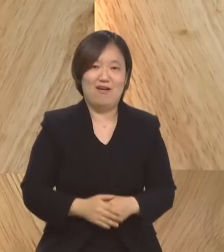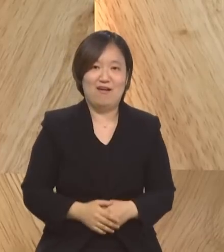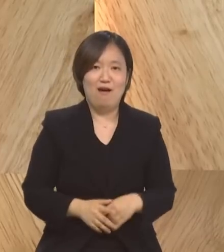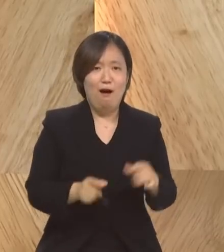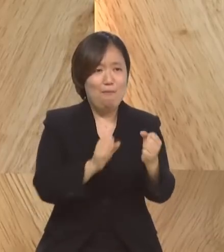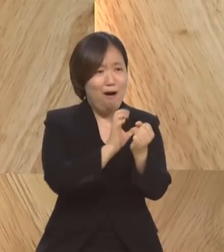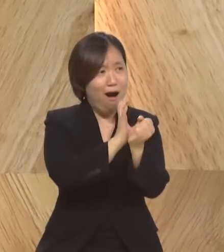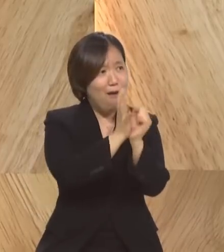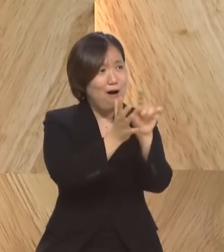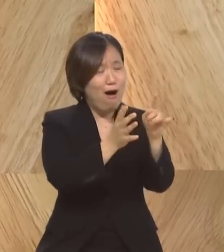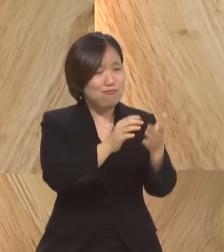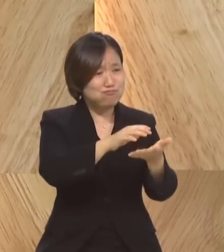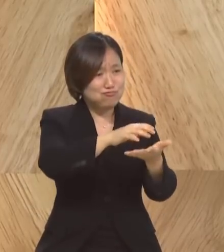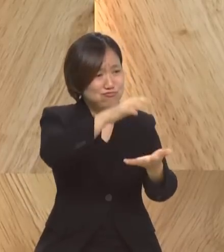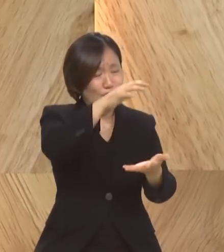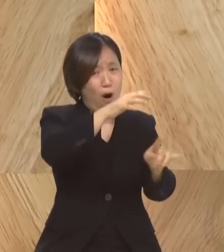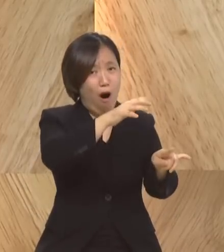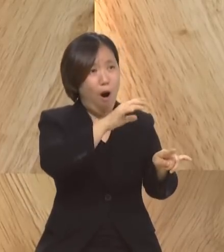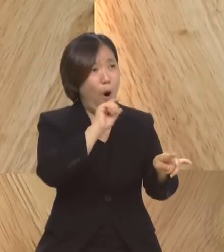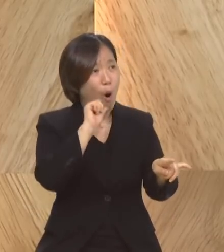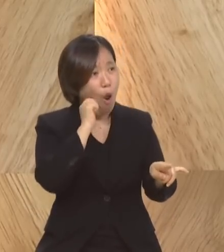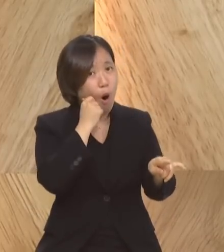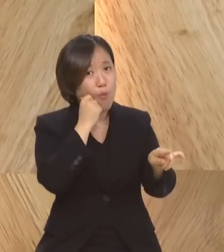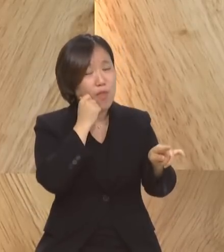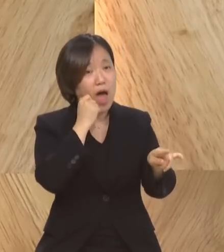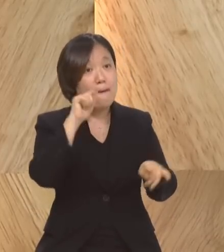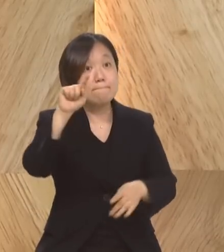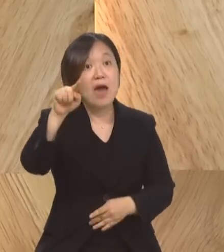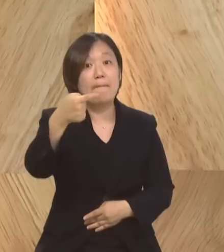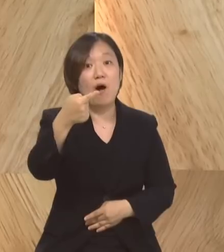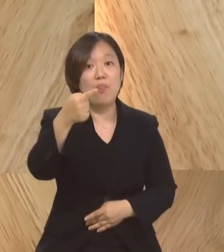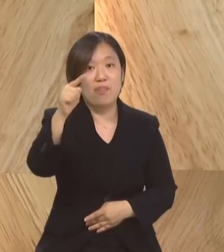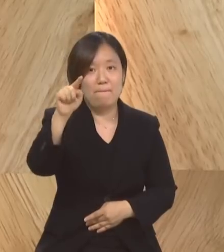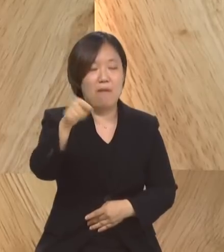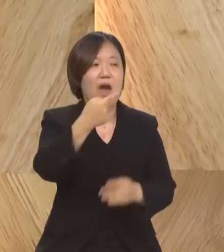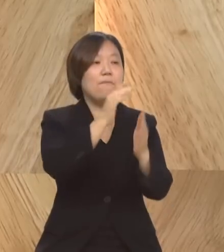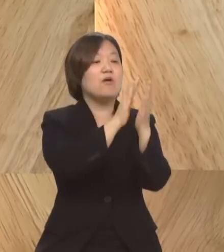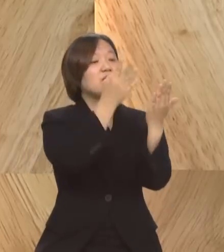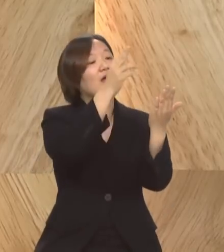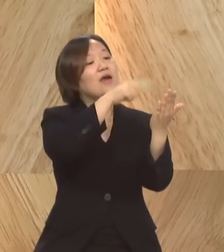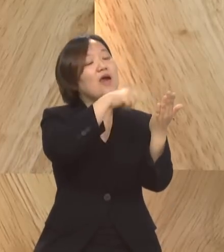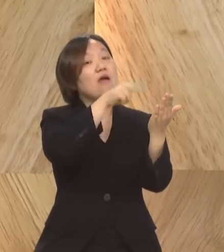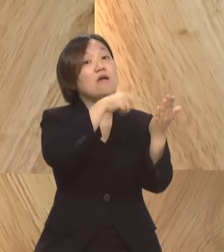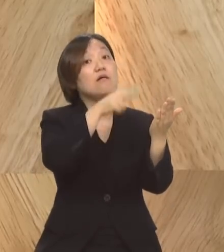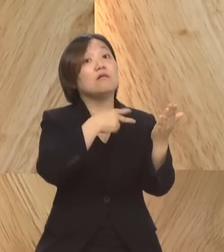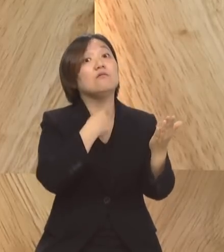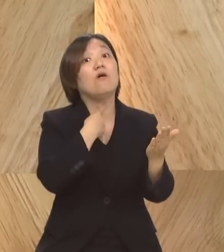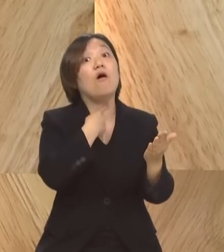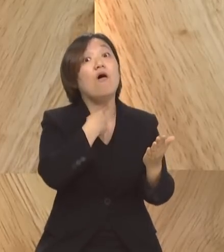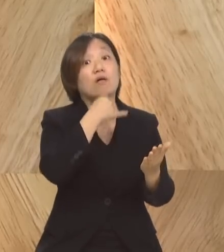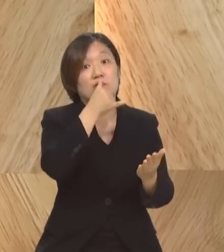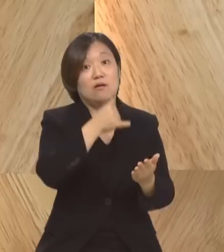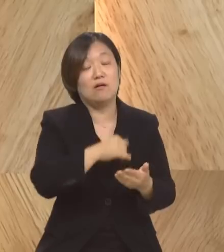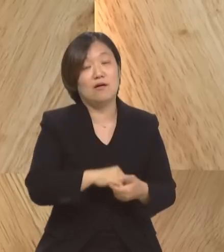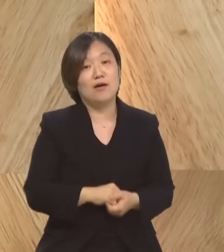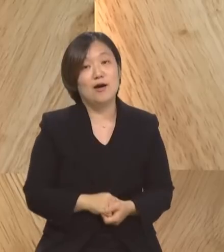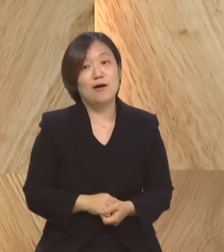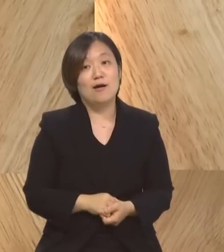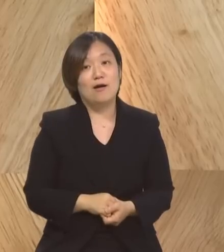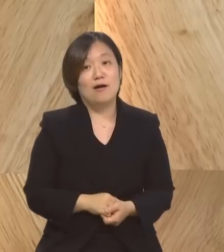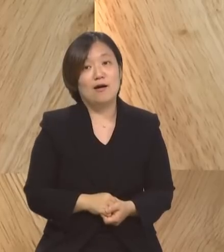두껍잖습니까 그걸 이제 한 100분 정도를 읽었다 거의 한 100번 정도 읽은 것 같습니다라고